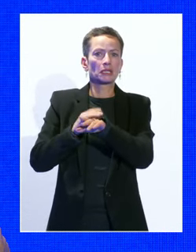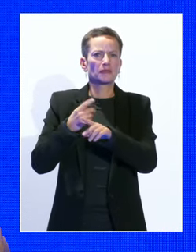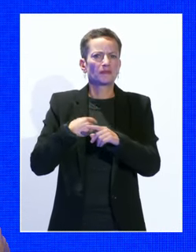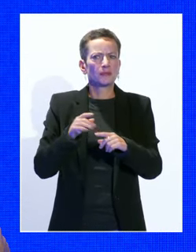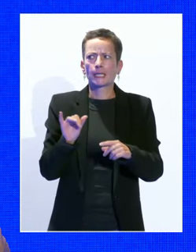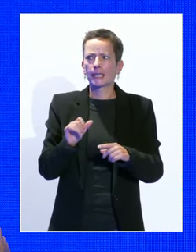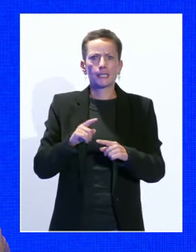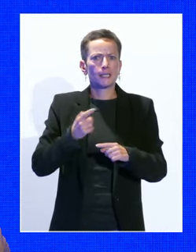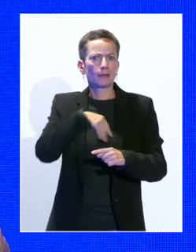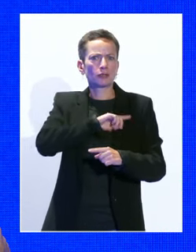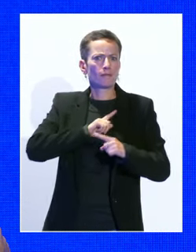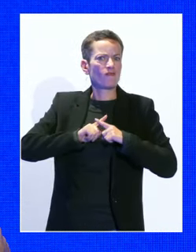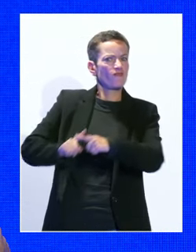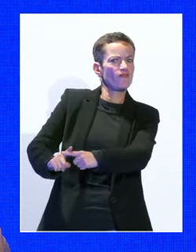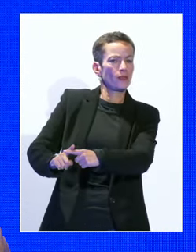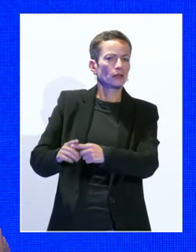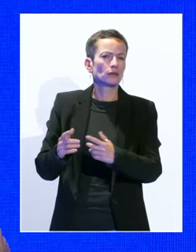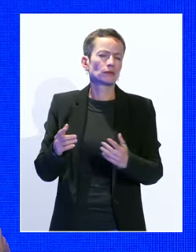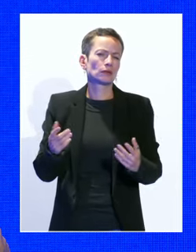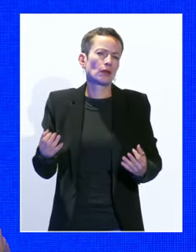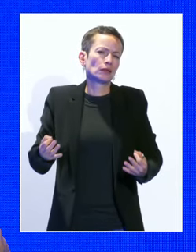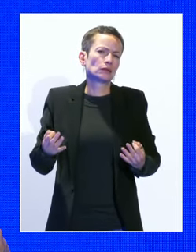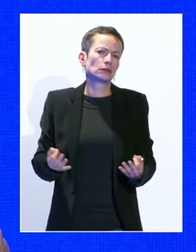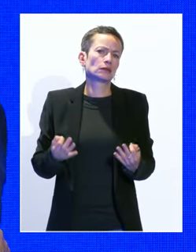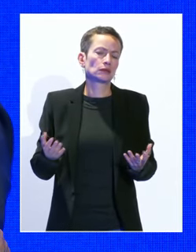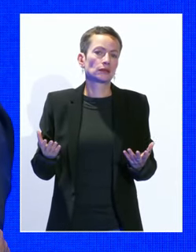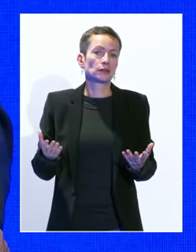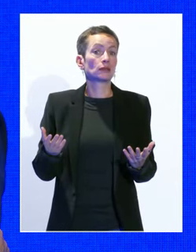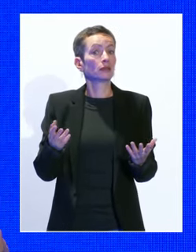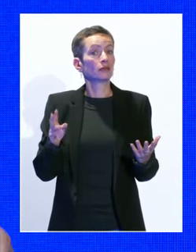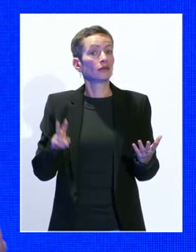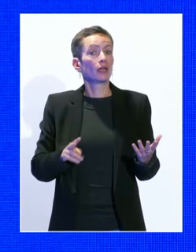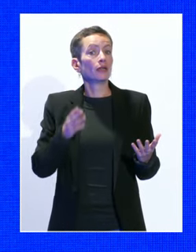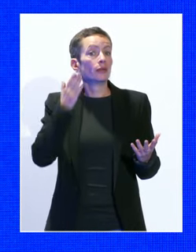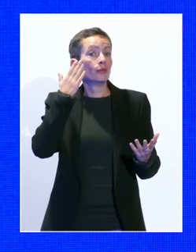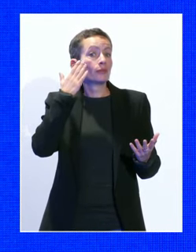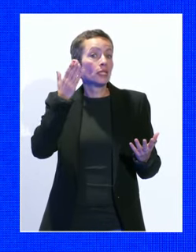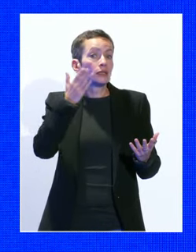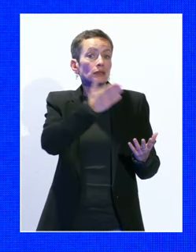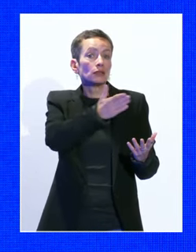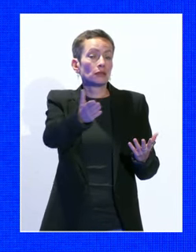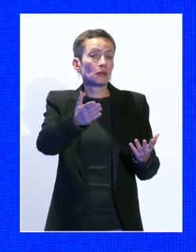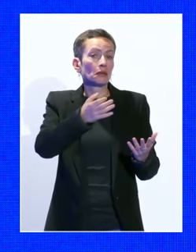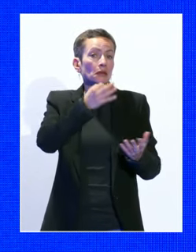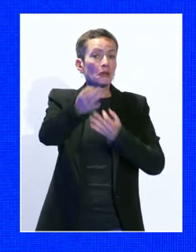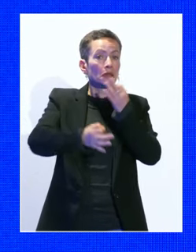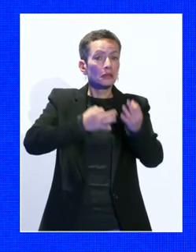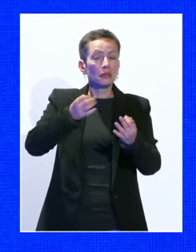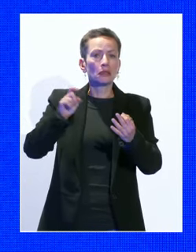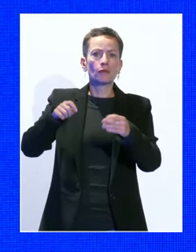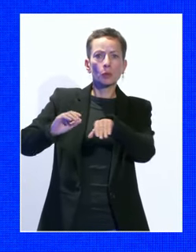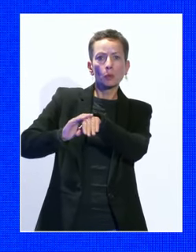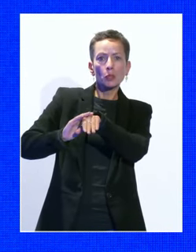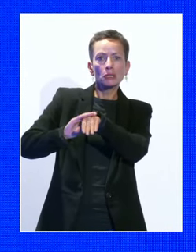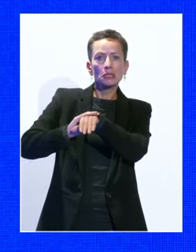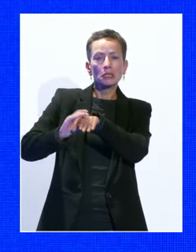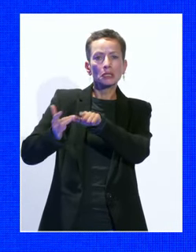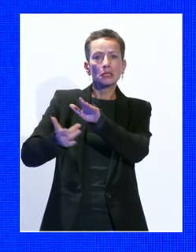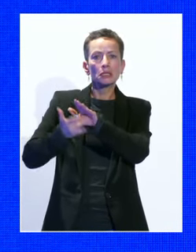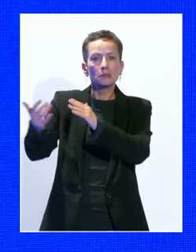émissaire. Et à tous ceux qui prétendent qu'on pourrait avoir en France une politique d'immigration